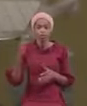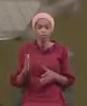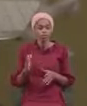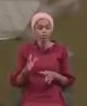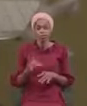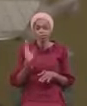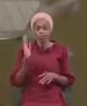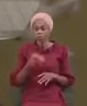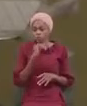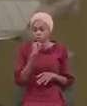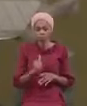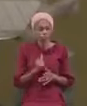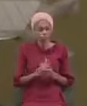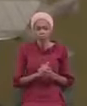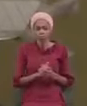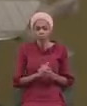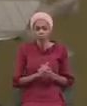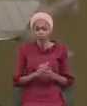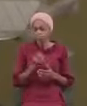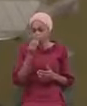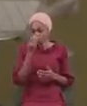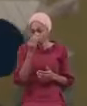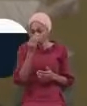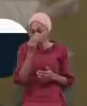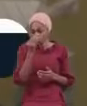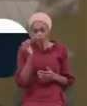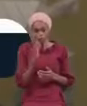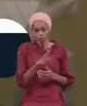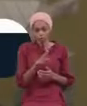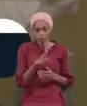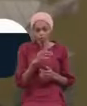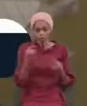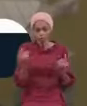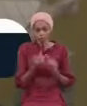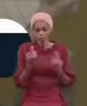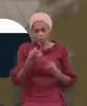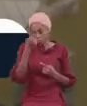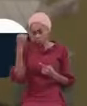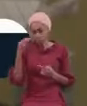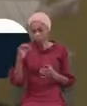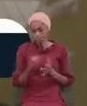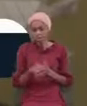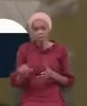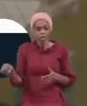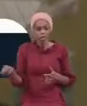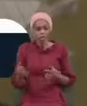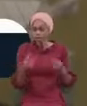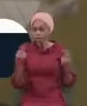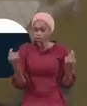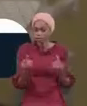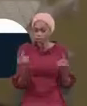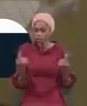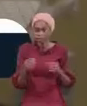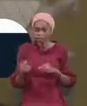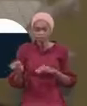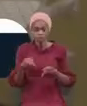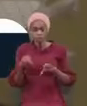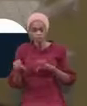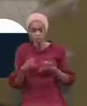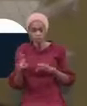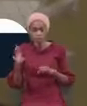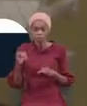cettepation Dieu ne Dieu ne néglige pas le péché tout péché commis par ignorance ou commis